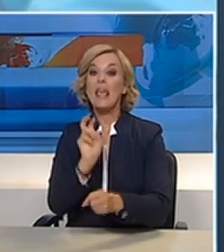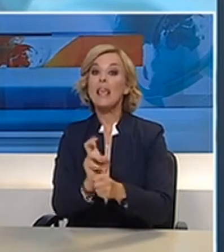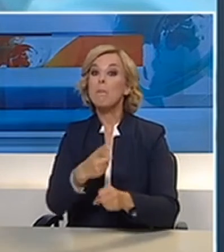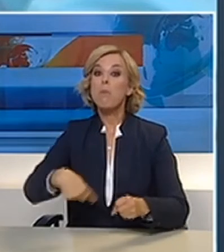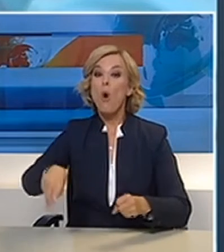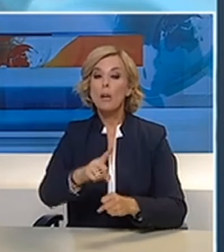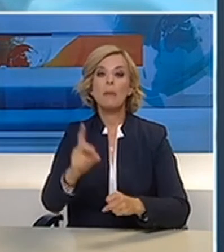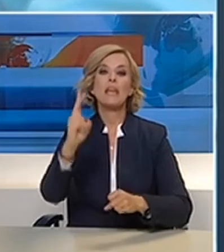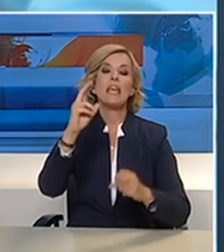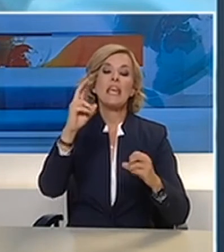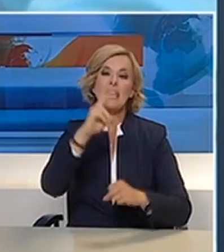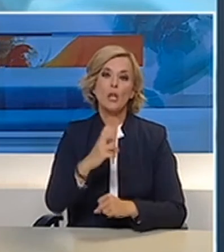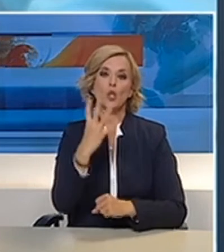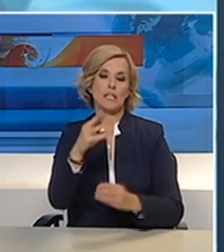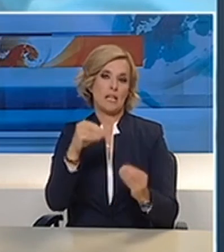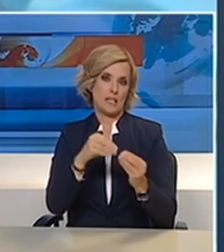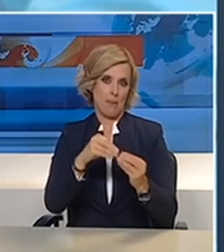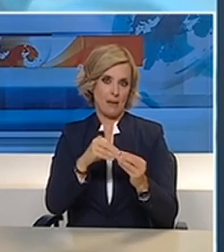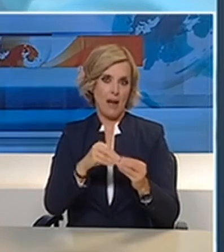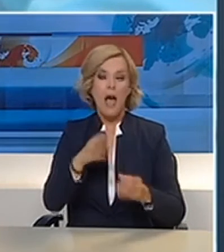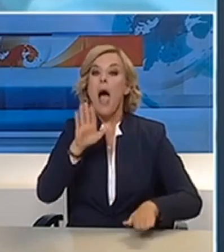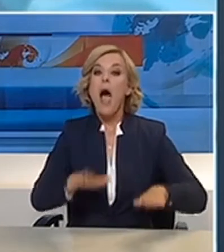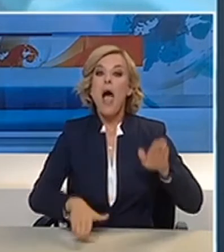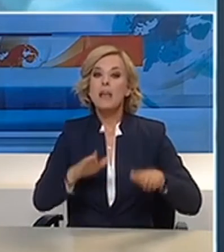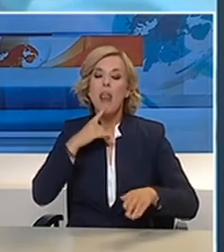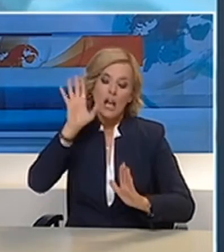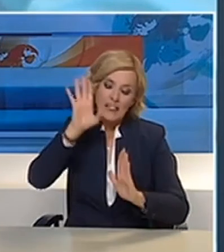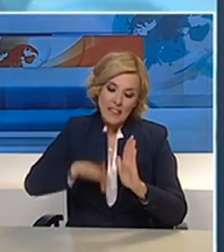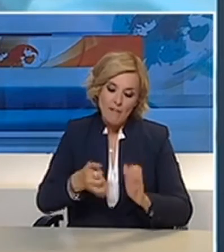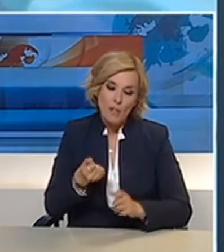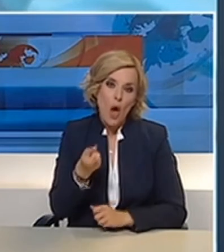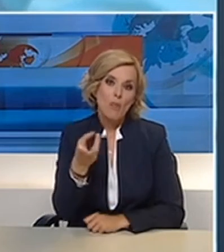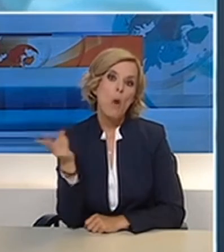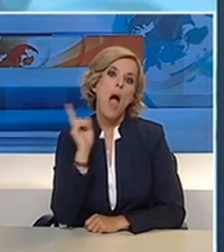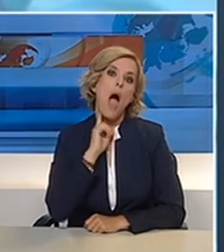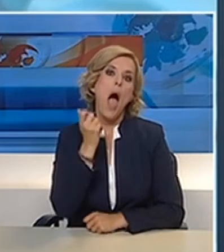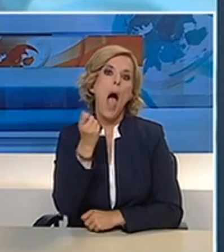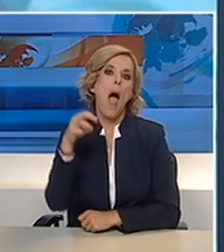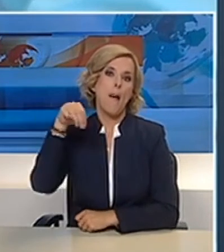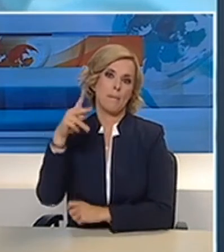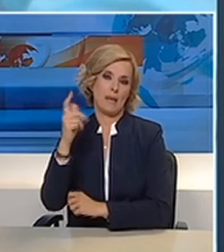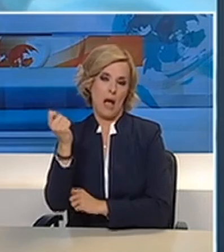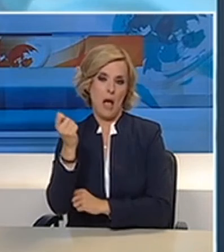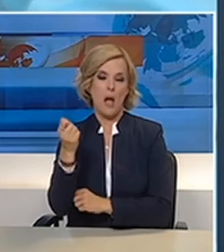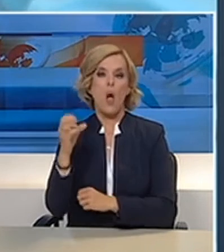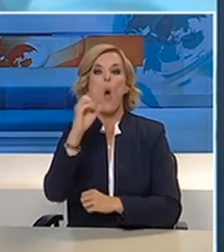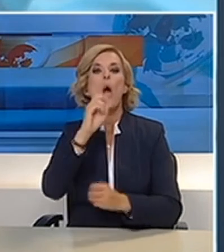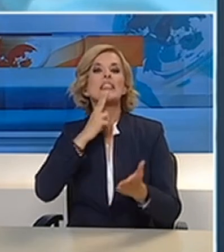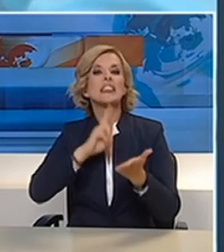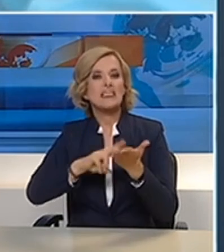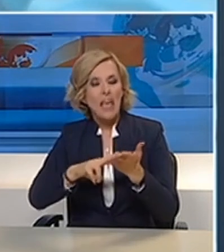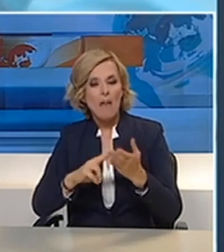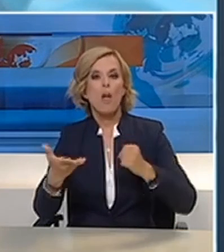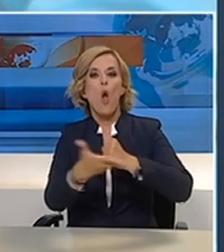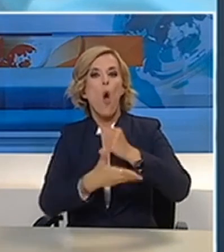στις 24 Απριλίου. Η πληρωμή γίνεται με βάση τον τελευταίο αριθμό του ΆΜΚΑ τους. Οι συνταξιούχοι ΟΑΕ, ΟΓΑ και ΕΤΑΑ θα